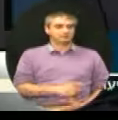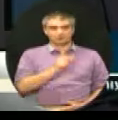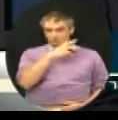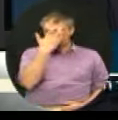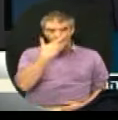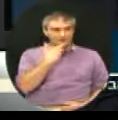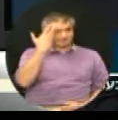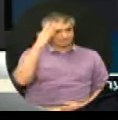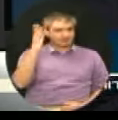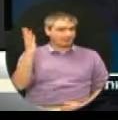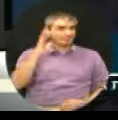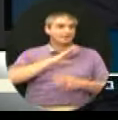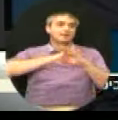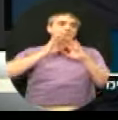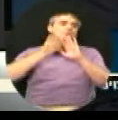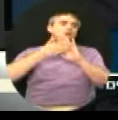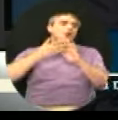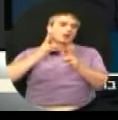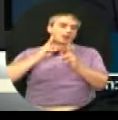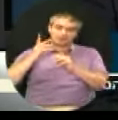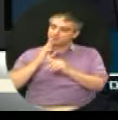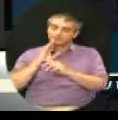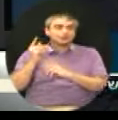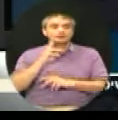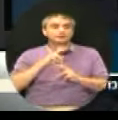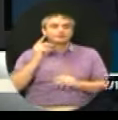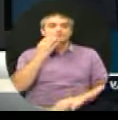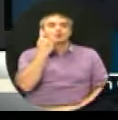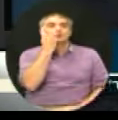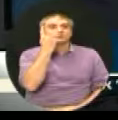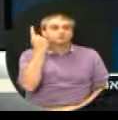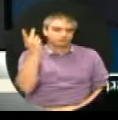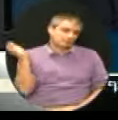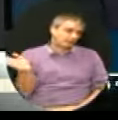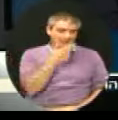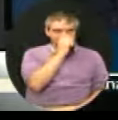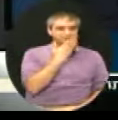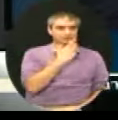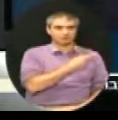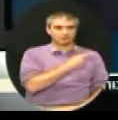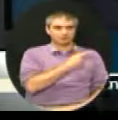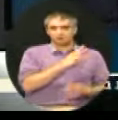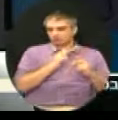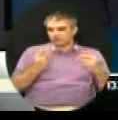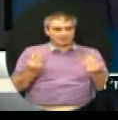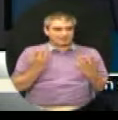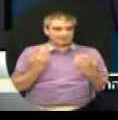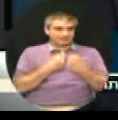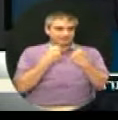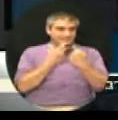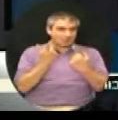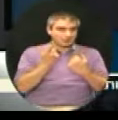מתעלם מכל שעותיה, למעט שעה אחת, שירדה מירושלים. עכשיו יש פה כל מיני סתירות פנימיות, לא משנה,